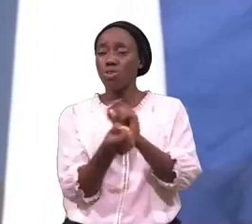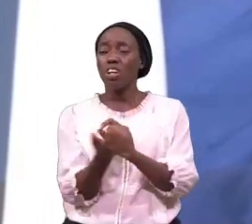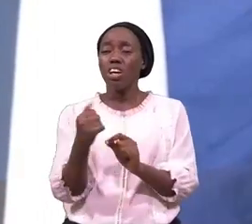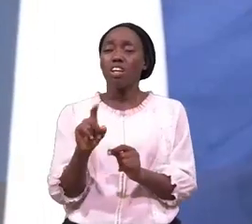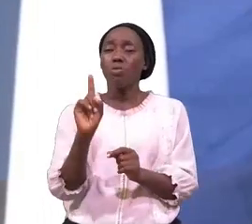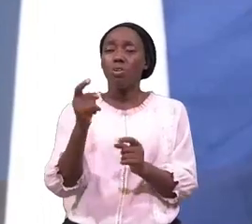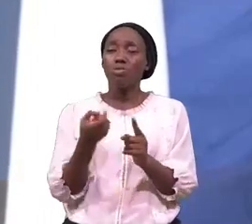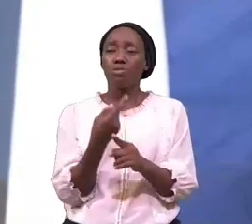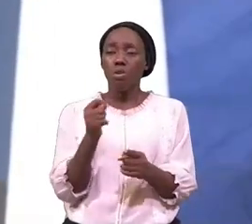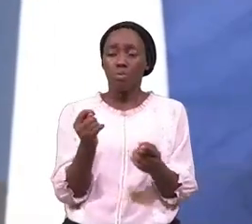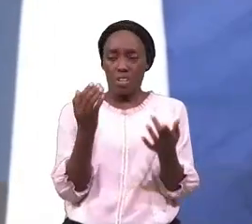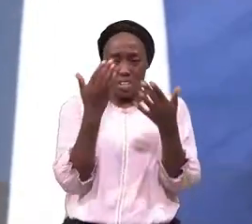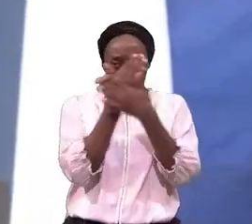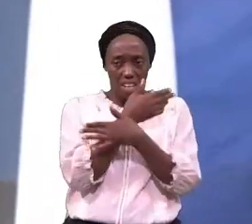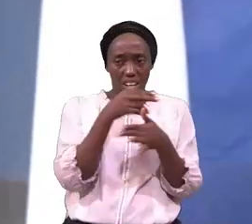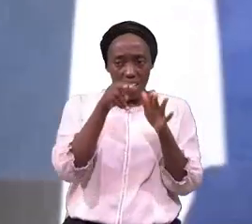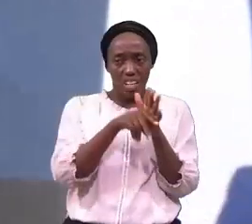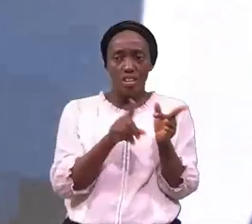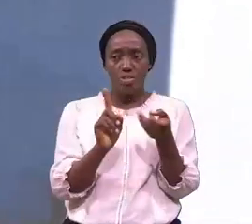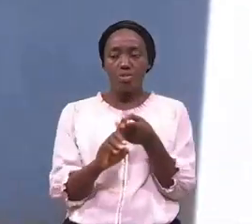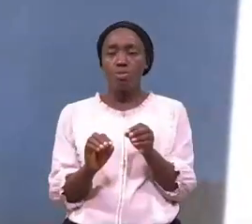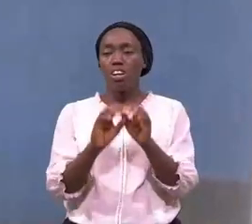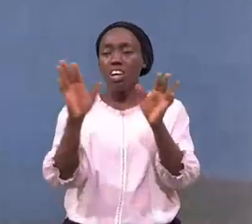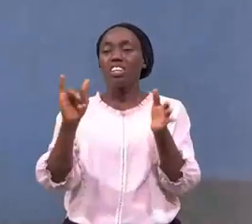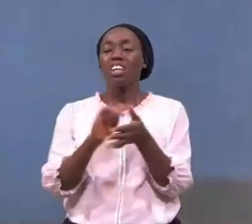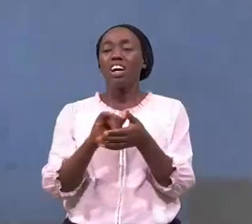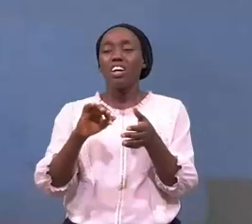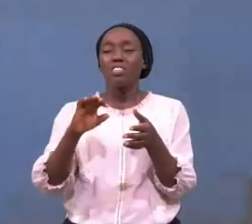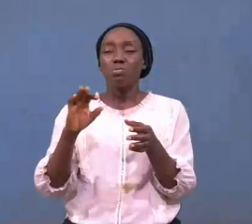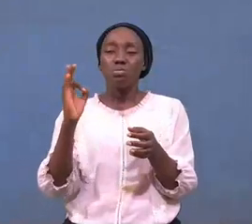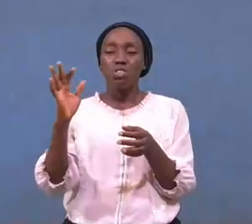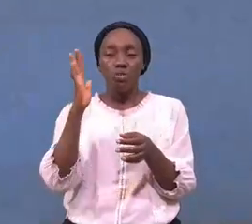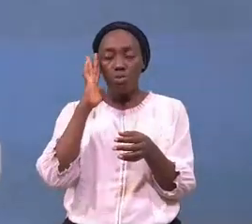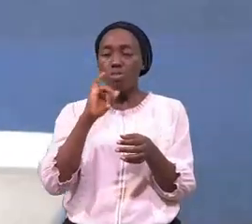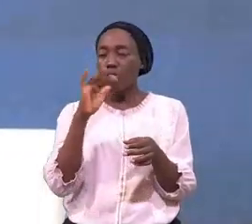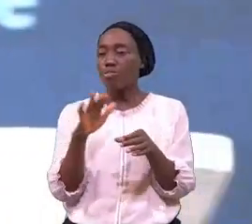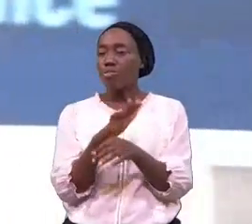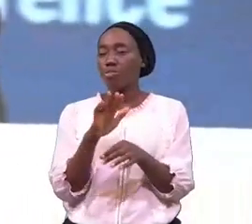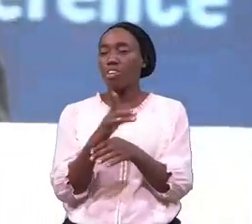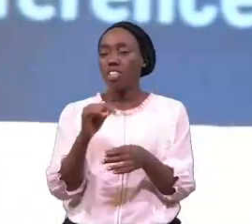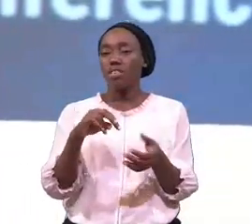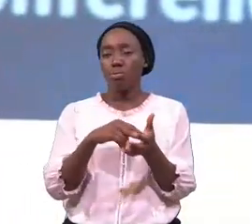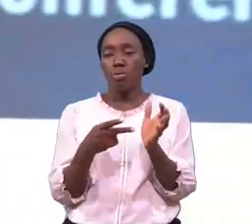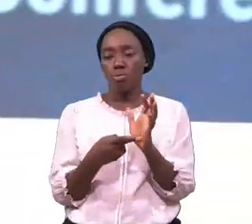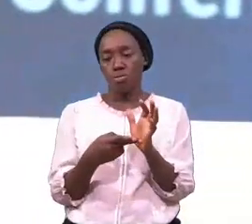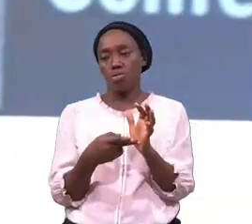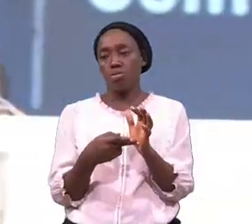Si notre prédication ne passe pas les gens de leur passé à la lumière du Seigneur, nous n'accomplissons pas notre